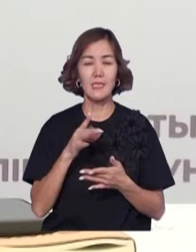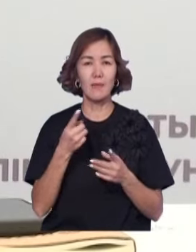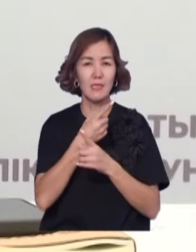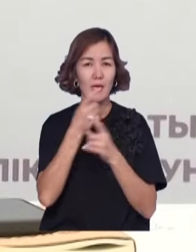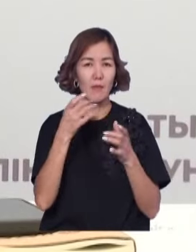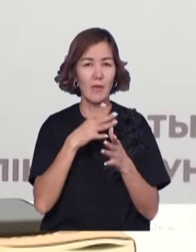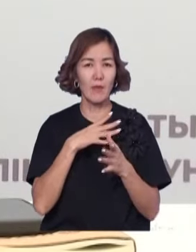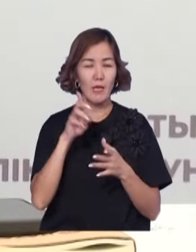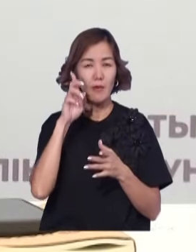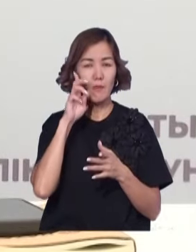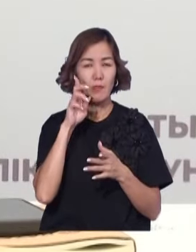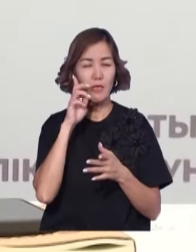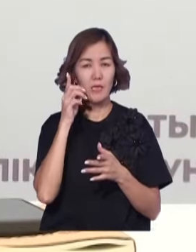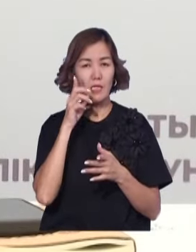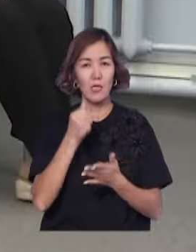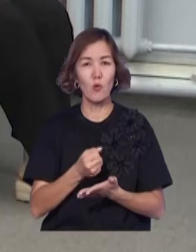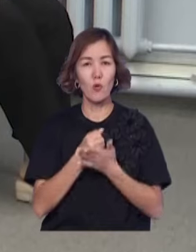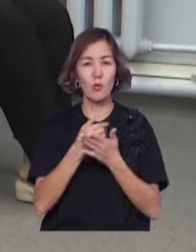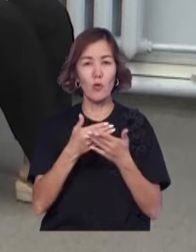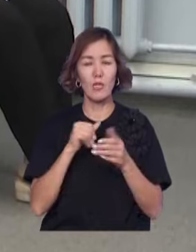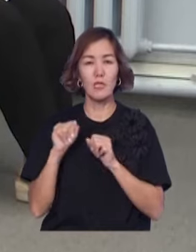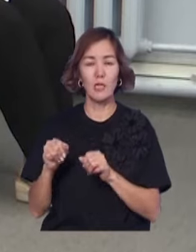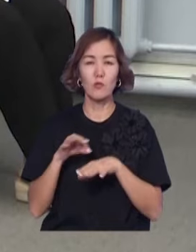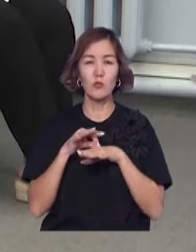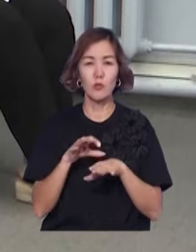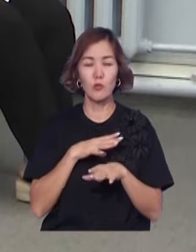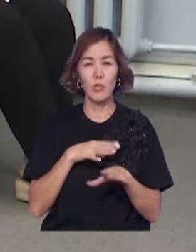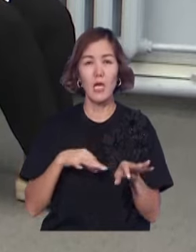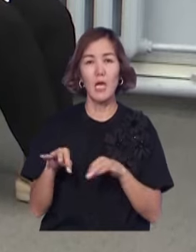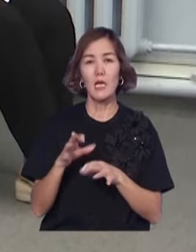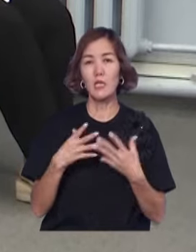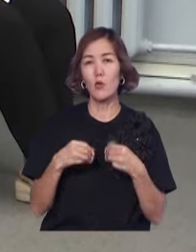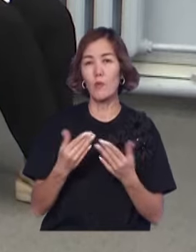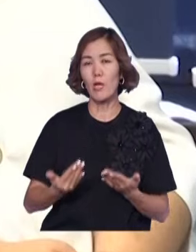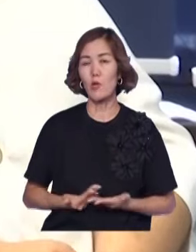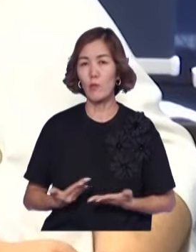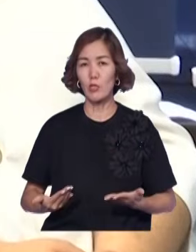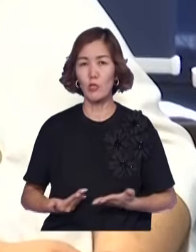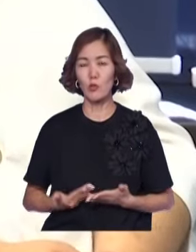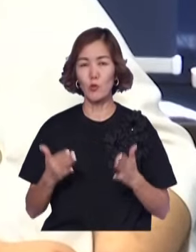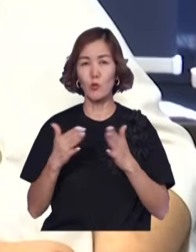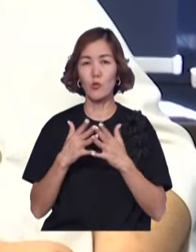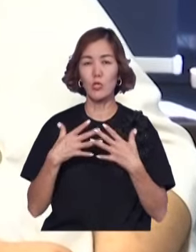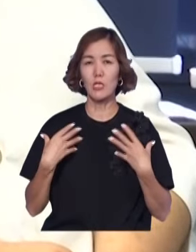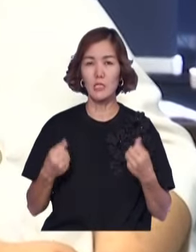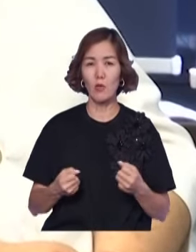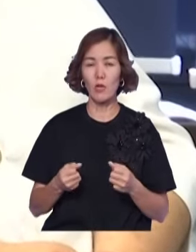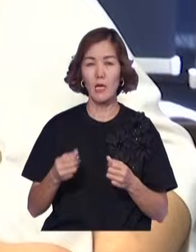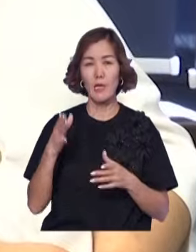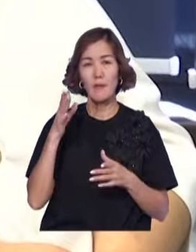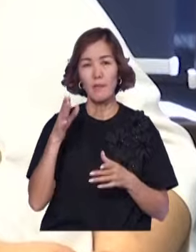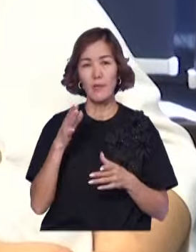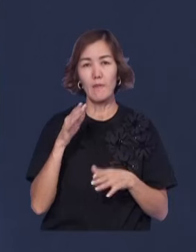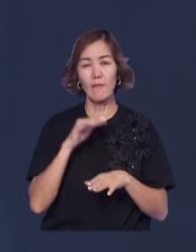арқылы мемлекетте қолдау шараларын алдын алу мақсатында жүргізілуде. Картада отбасының әлеуметтік, тұрғын үй, денсаулық, білім